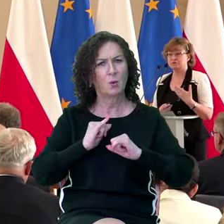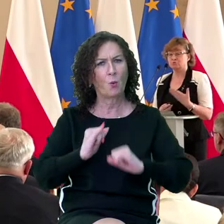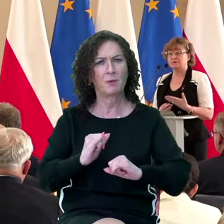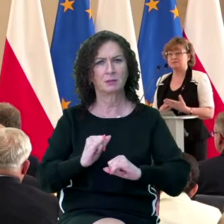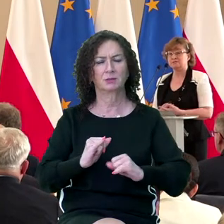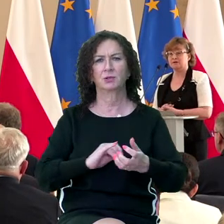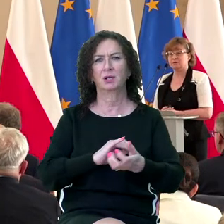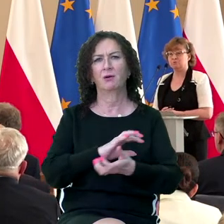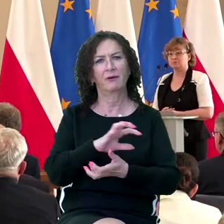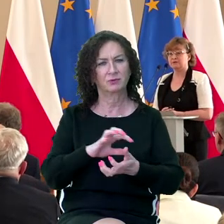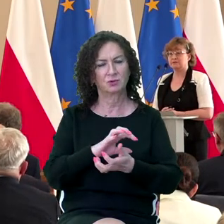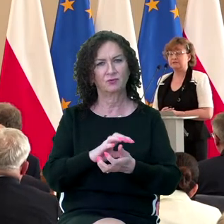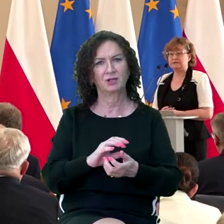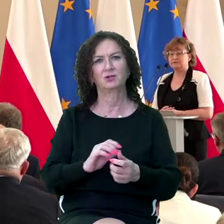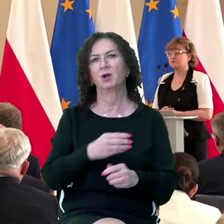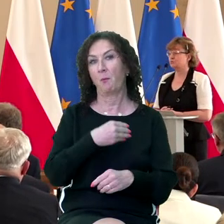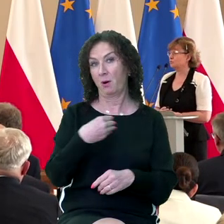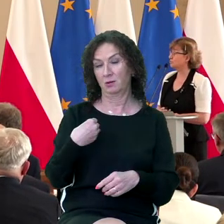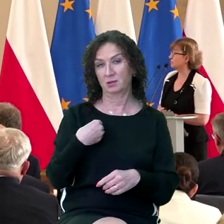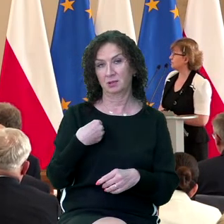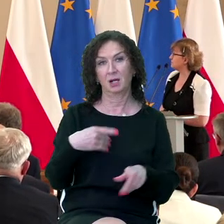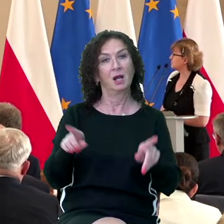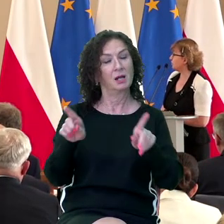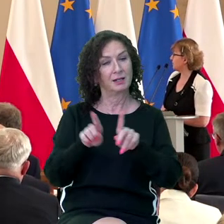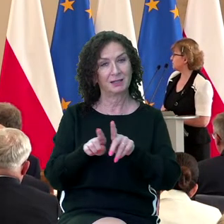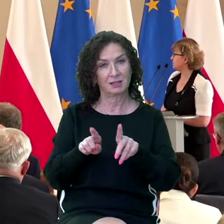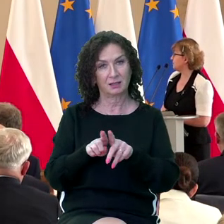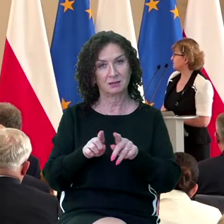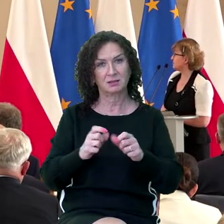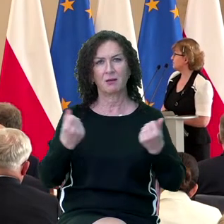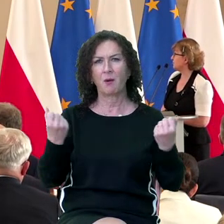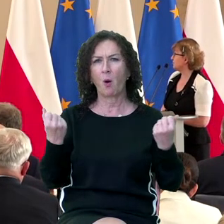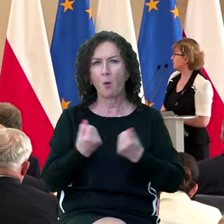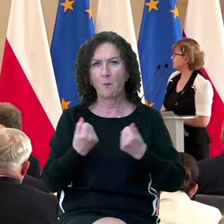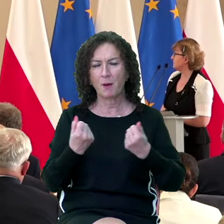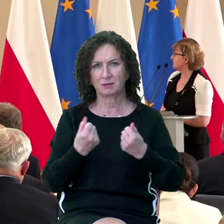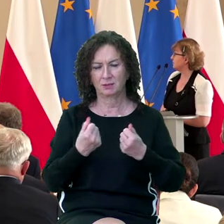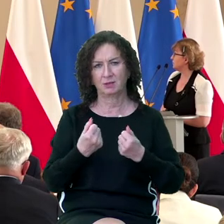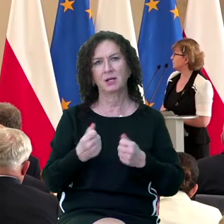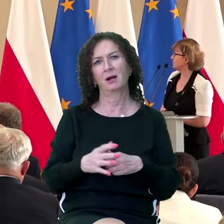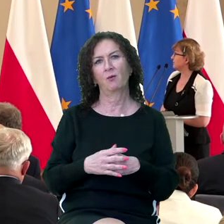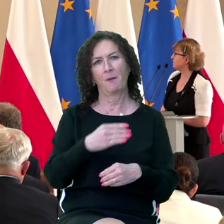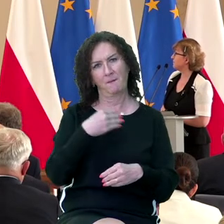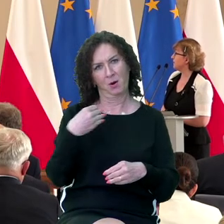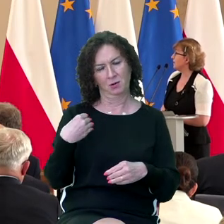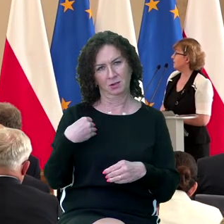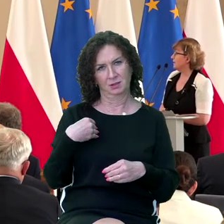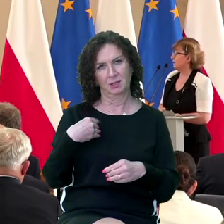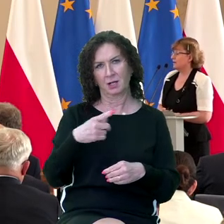i umacniała tutaj te struktury społeczne, państwowe, narodowe.